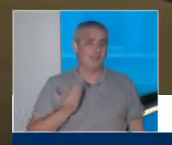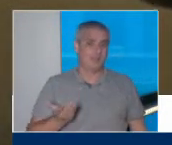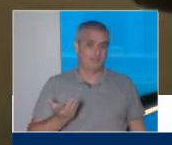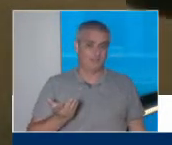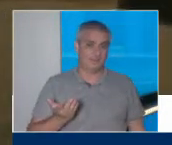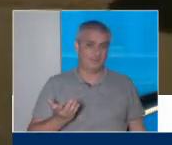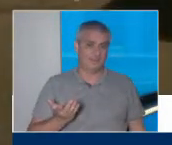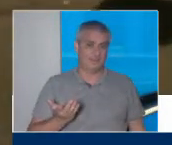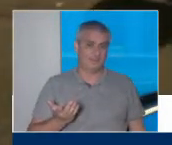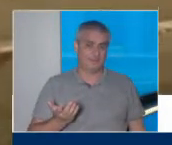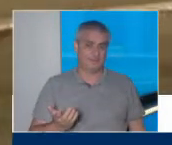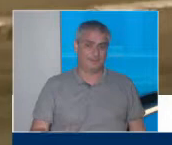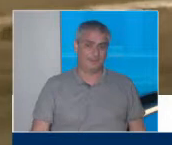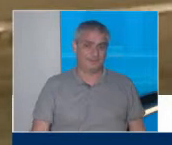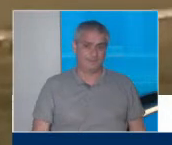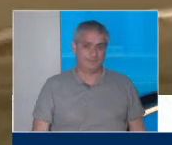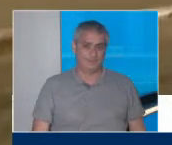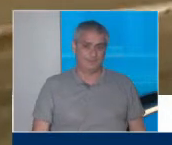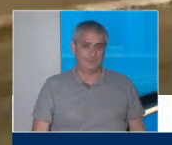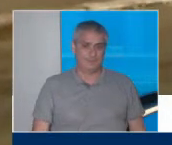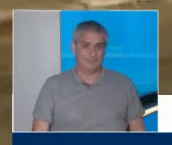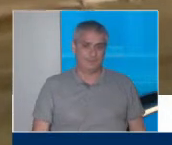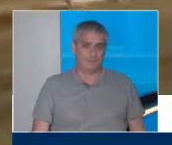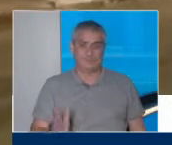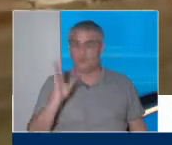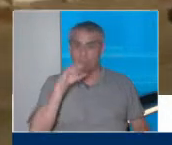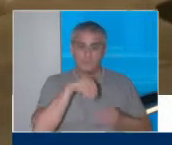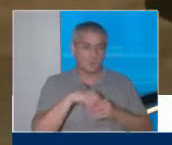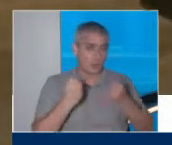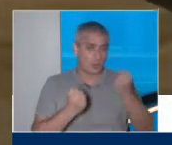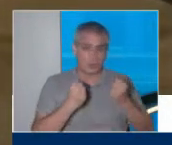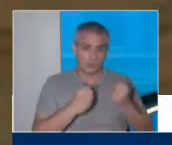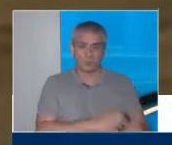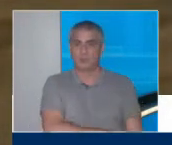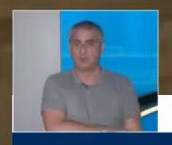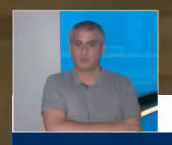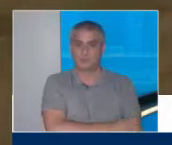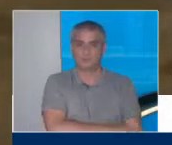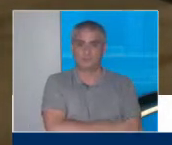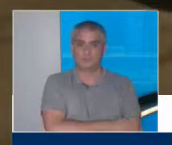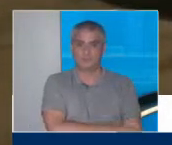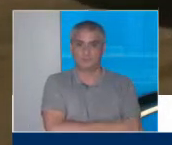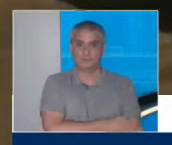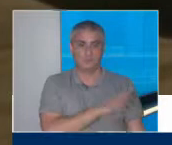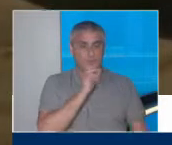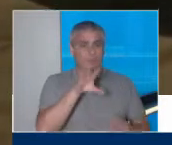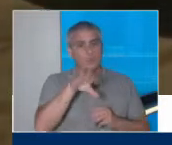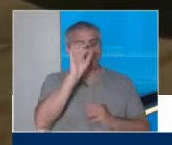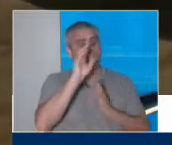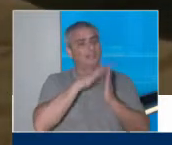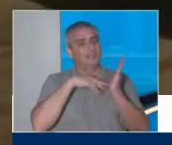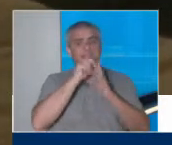ואז הוא היה ממש היה בתוך האוטו עם הקטלוג של הצבעים בשביל לבחור באמת איזה צבע הוא